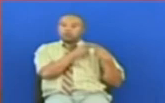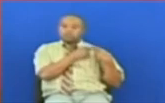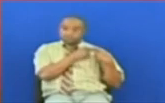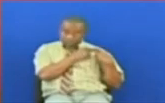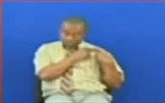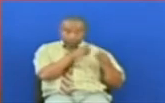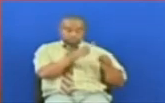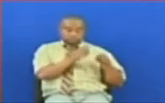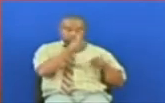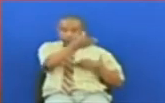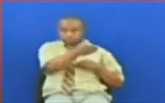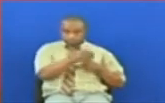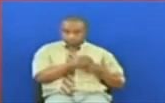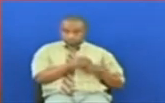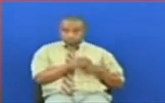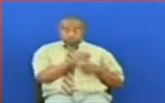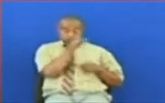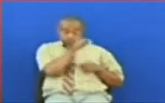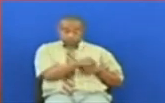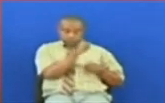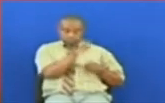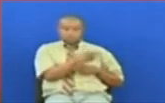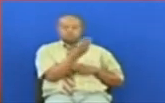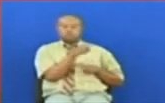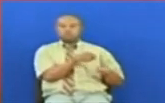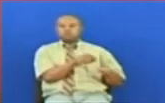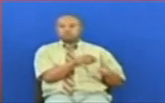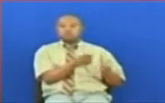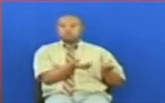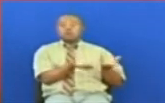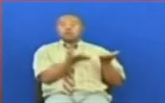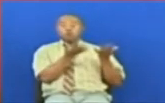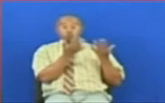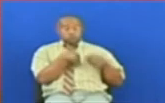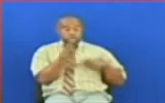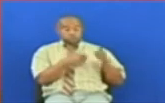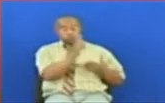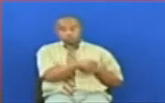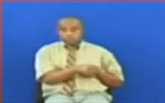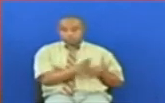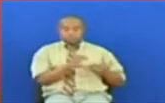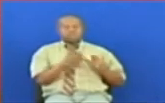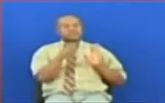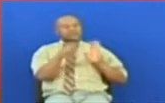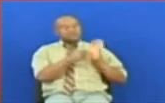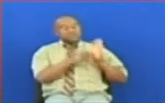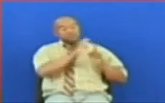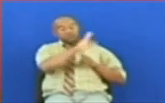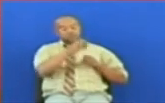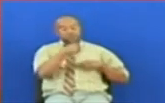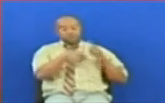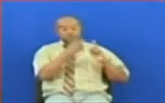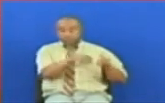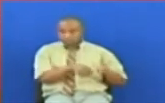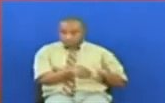term, kwamba unamweka mtu miaka mitatu, ana uwezo wa kuendelea, anazo sifa zote za kuendelea, lakini kwa